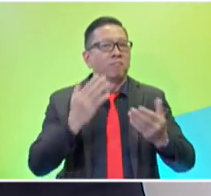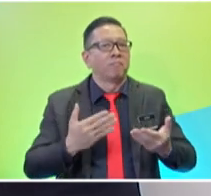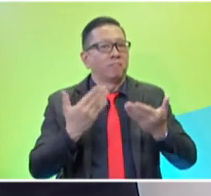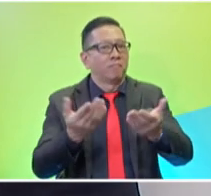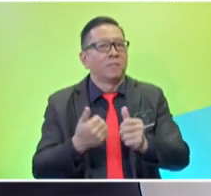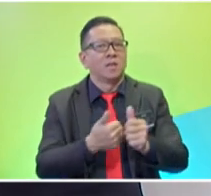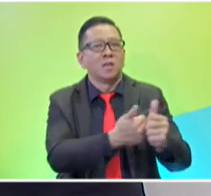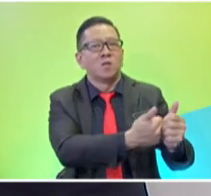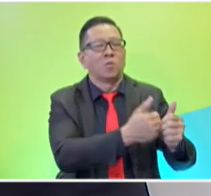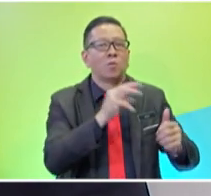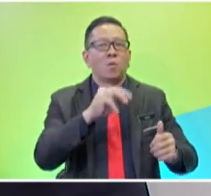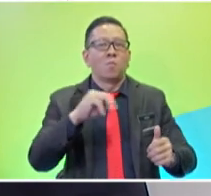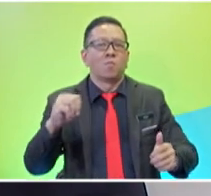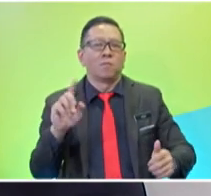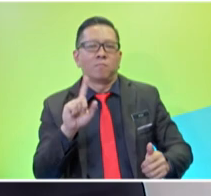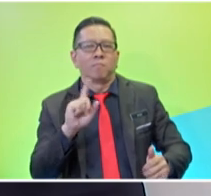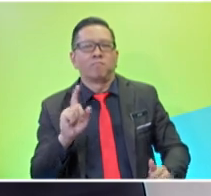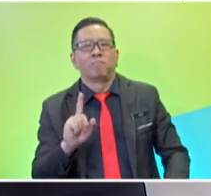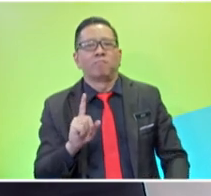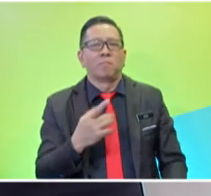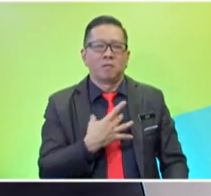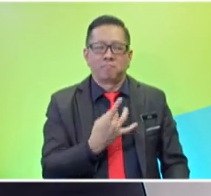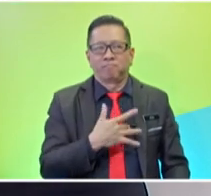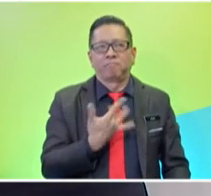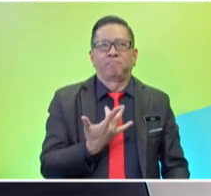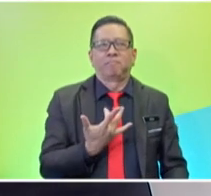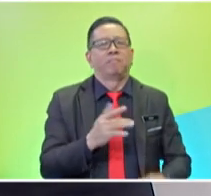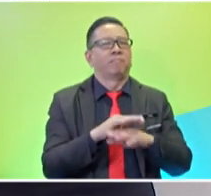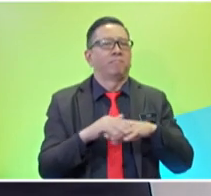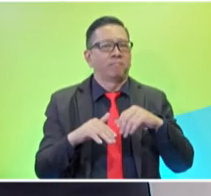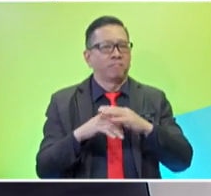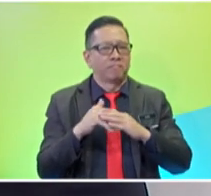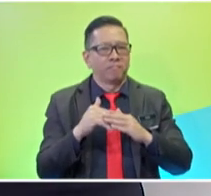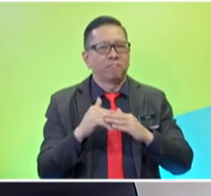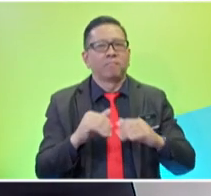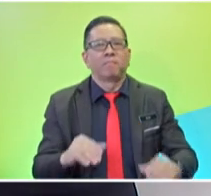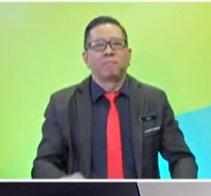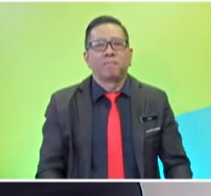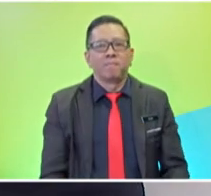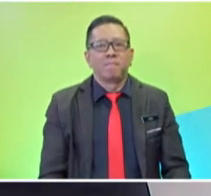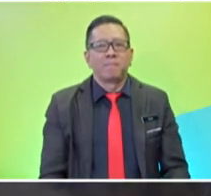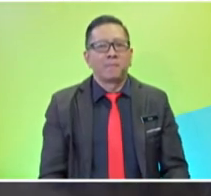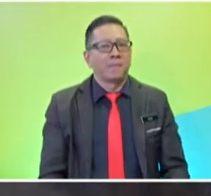murid-murid kaidah mana yang kita rasa semacam lebih senang untuk kita tulis